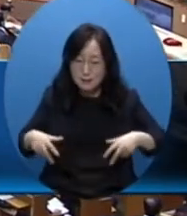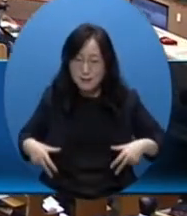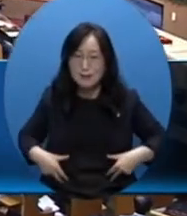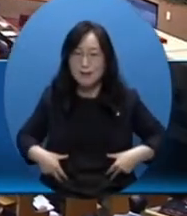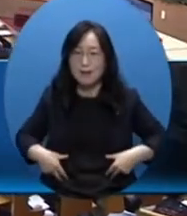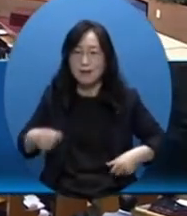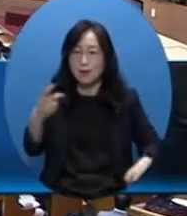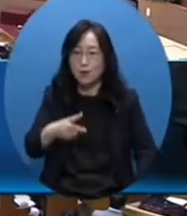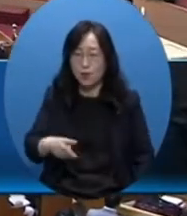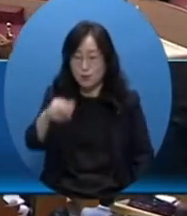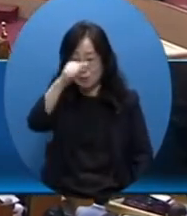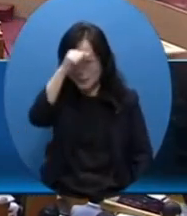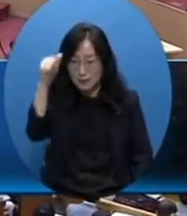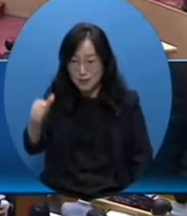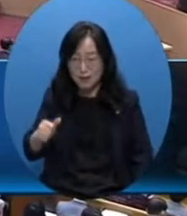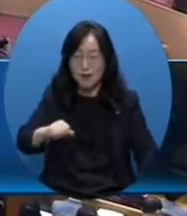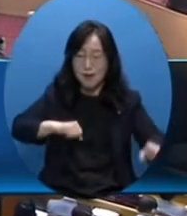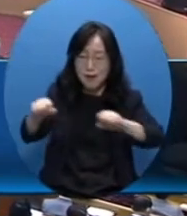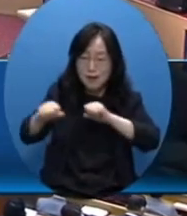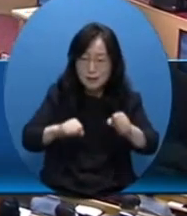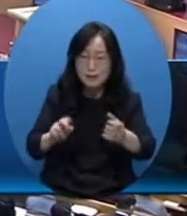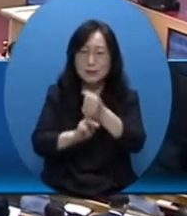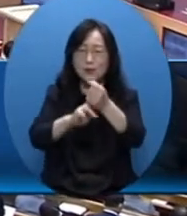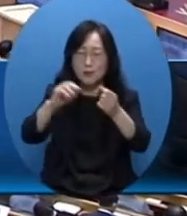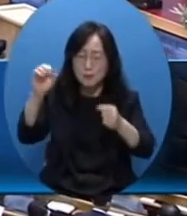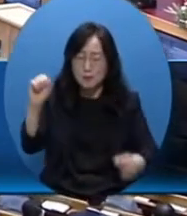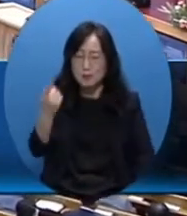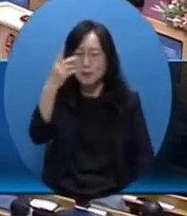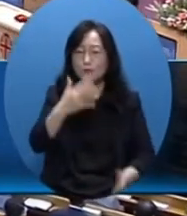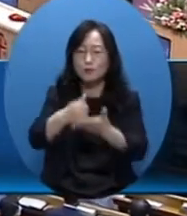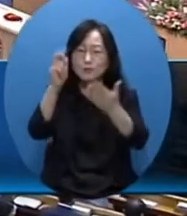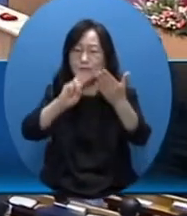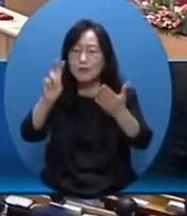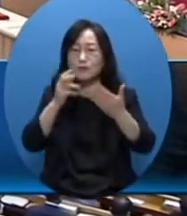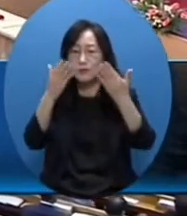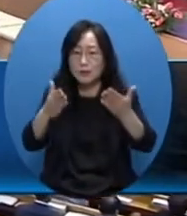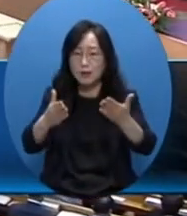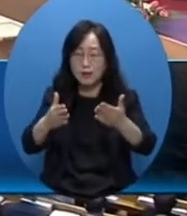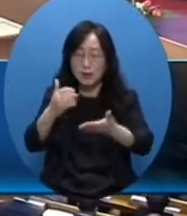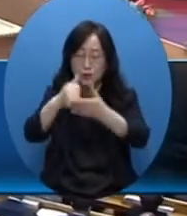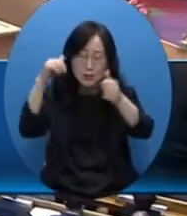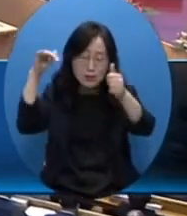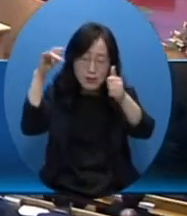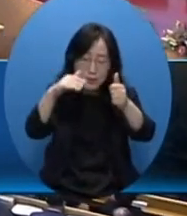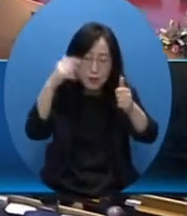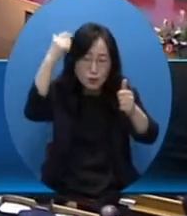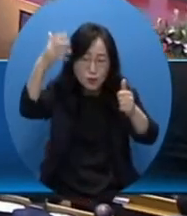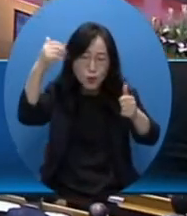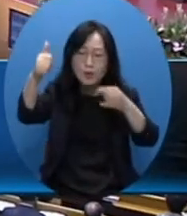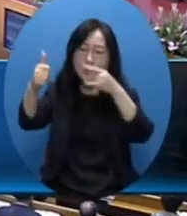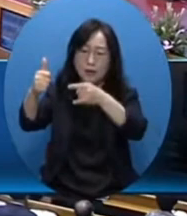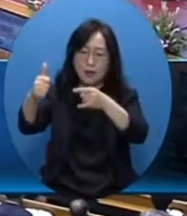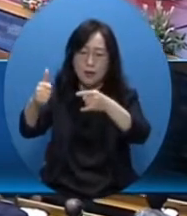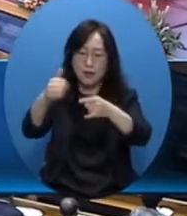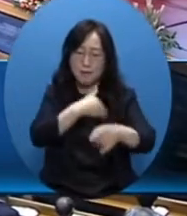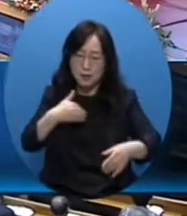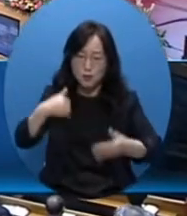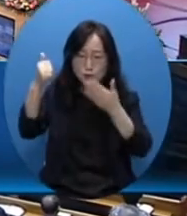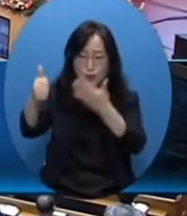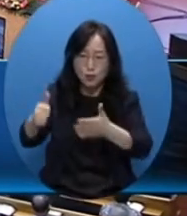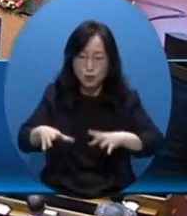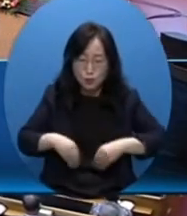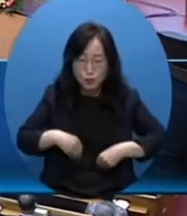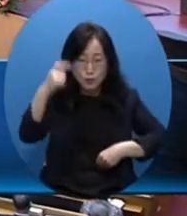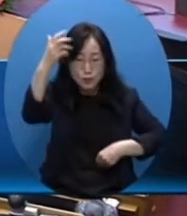인자심과 인생에 행하신 기적으로 말미암아 그를 찬송할지로다. 그가 사모하는 영혼에게 만족을 주시며 주린 영혼에게